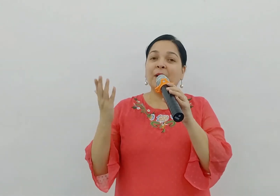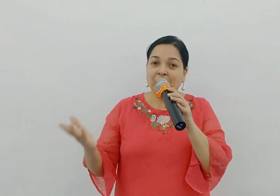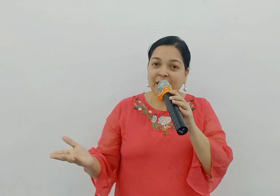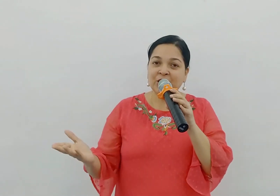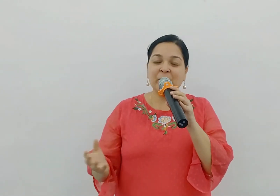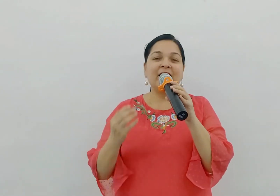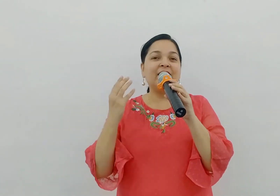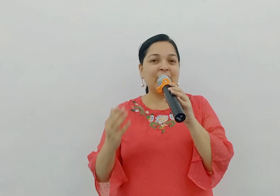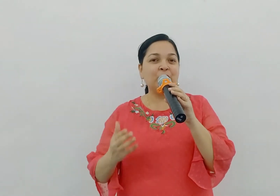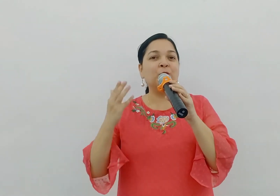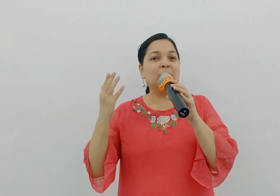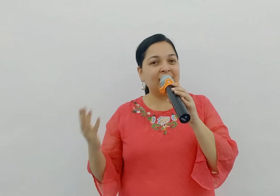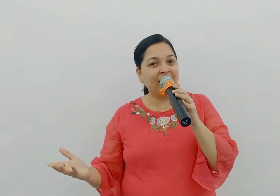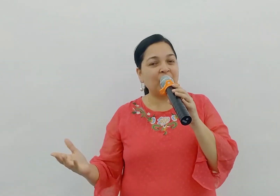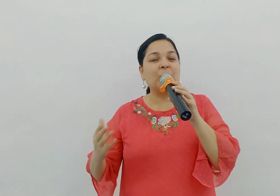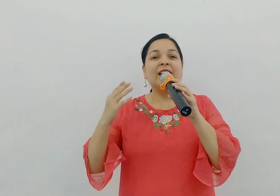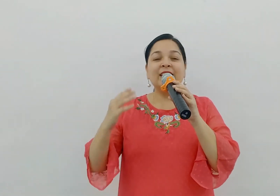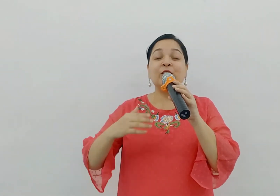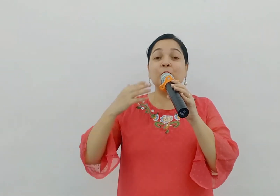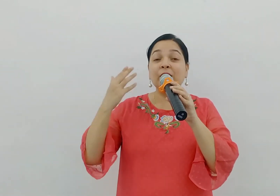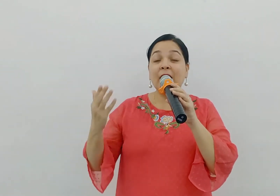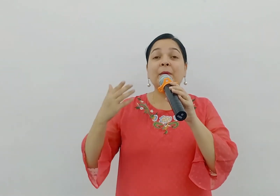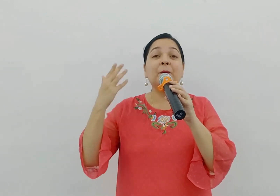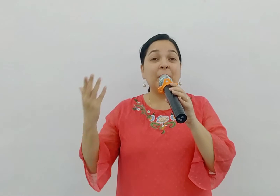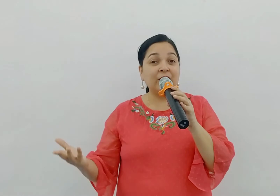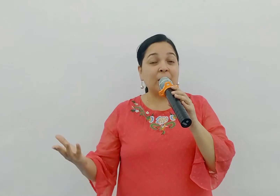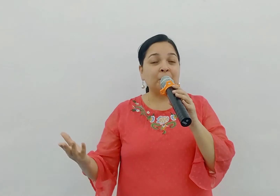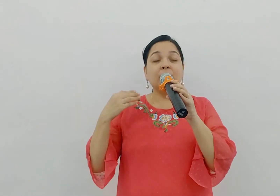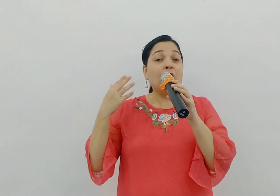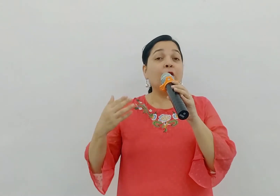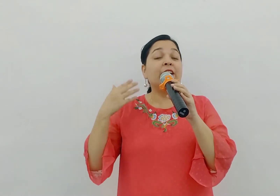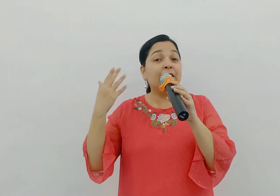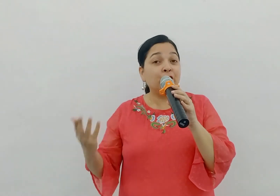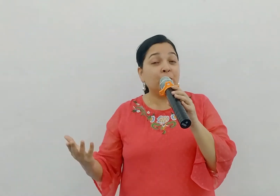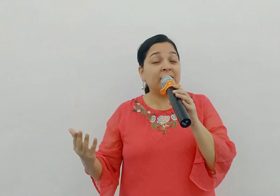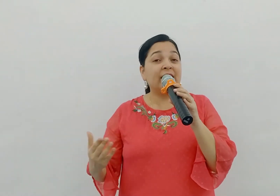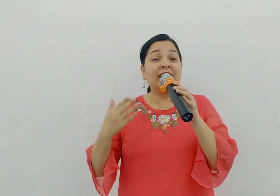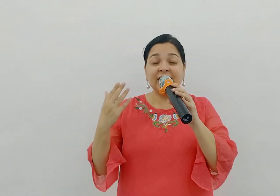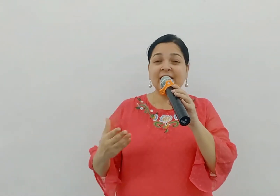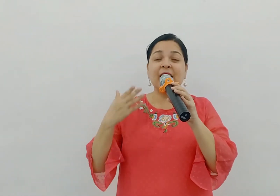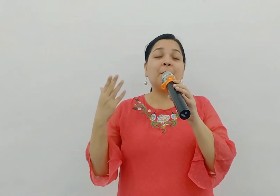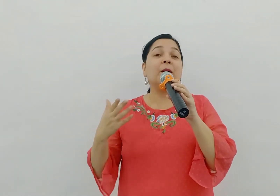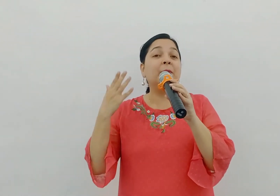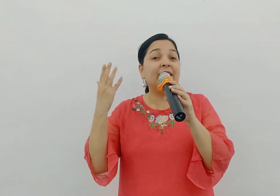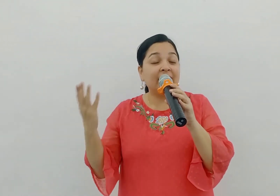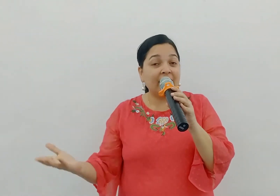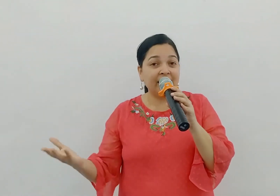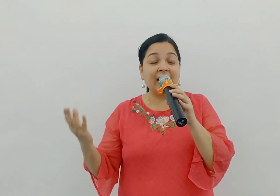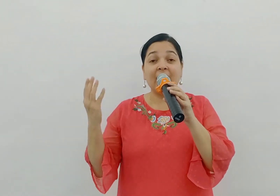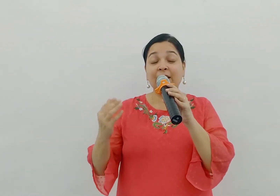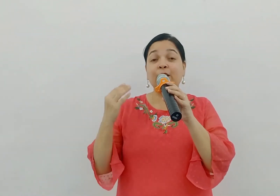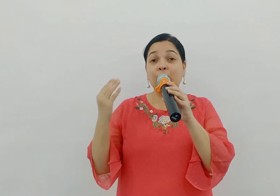कि परमेश्वर ने यीशु मसीह को इस दुनिया में भेजा, और यीशु मसीह ने इसलिए अपना